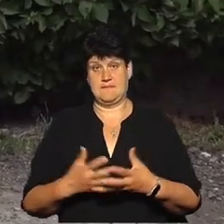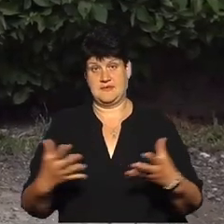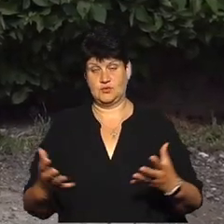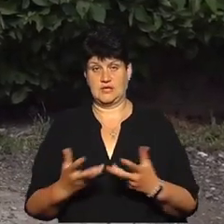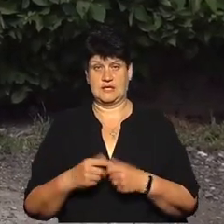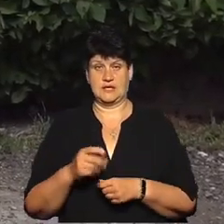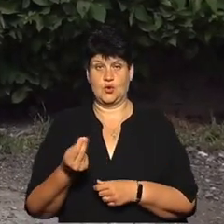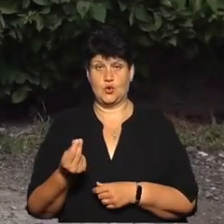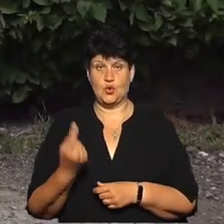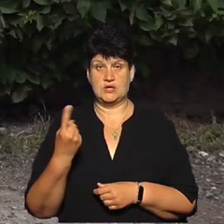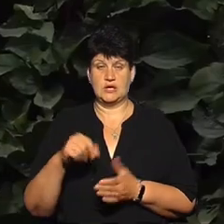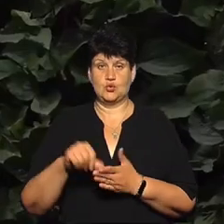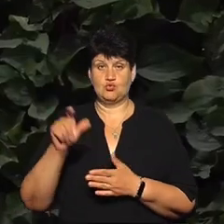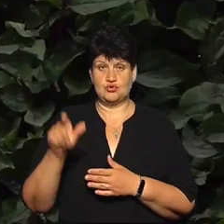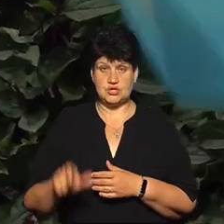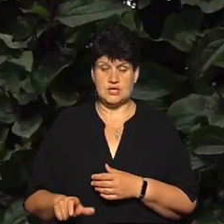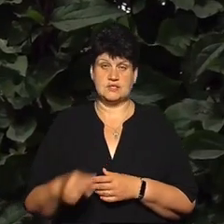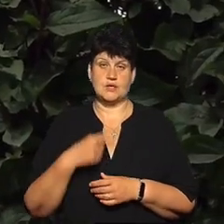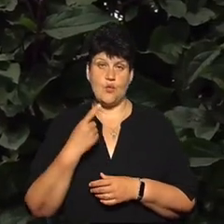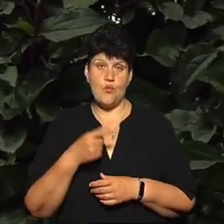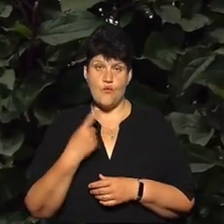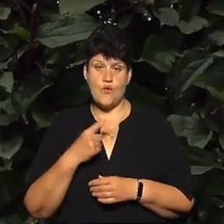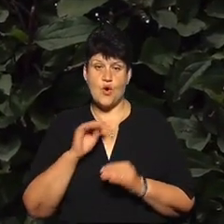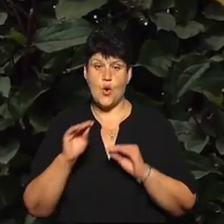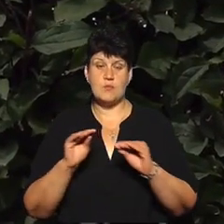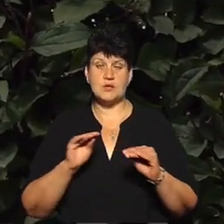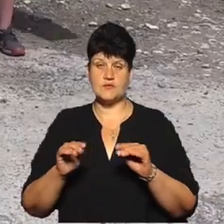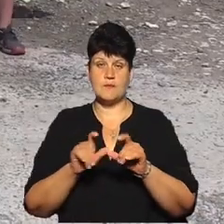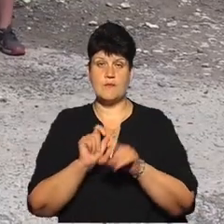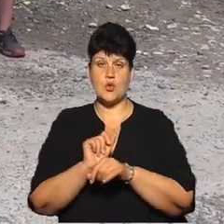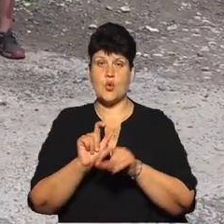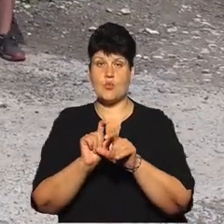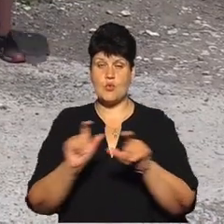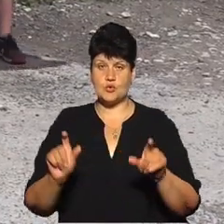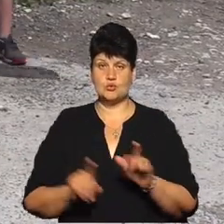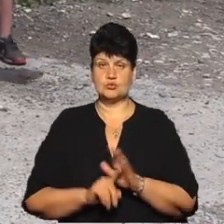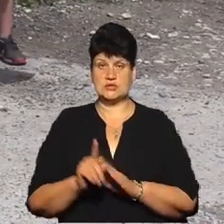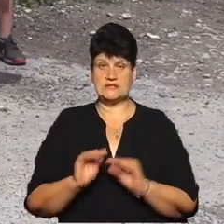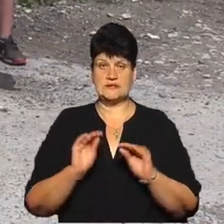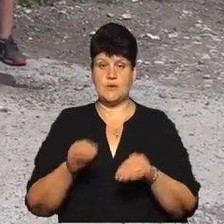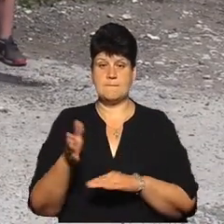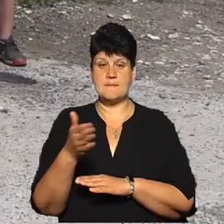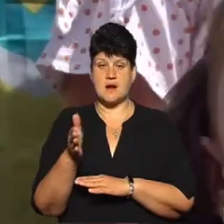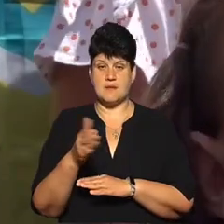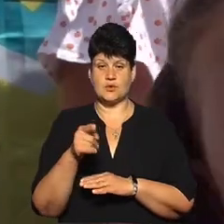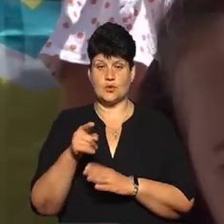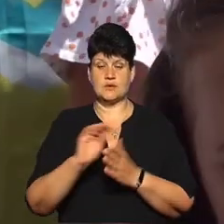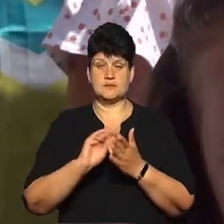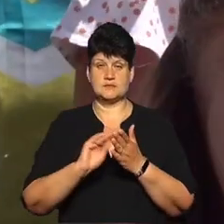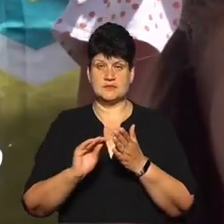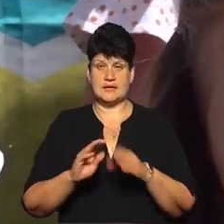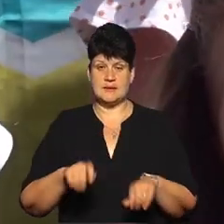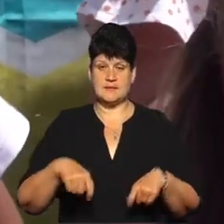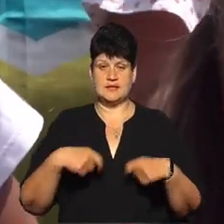із учасників Макар Бурдаш каже, облаштування блокпосту почали з встановлення прапора. Його підписали та передали з